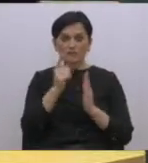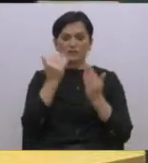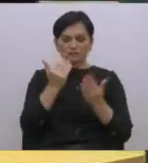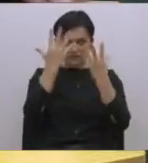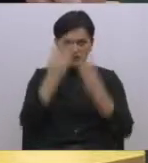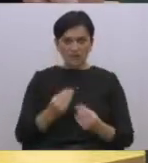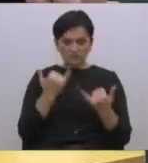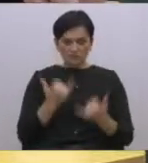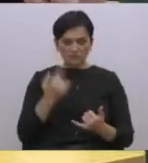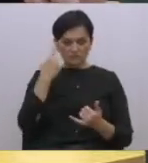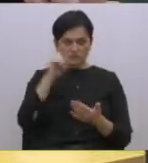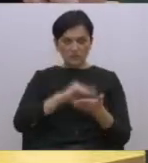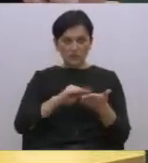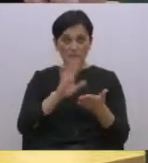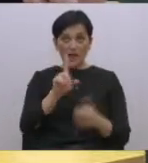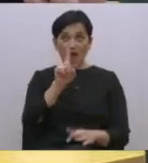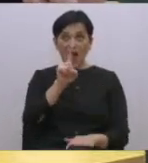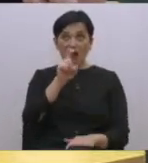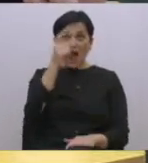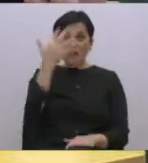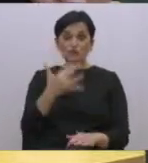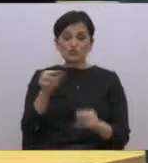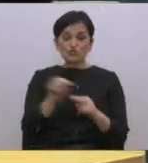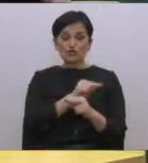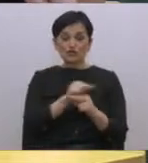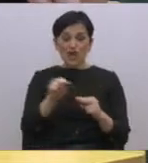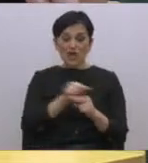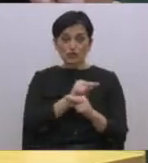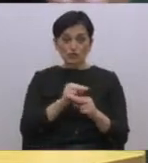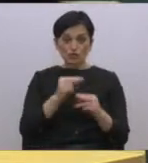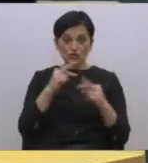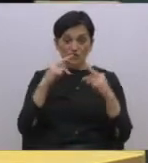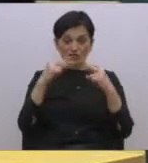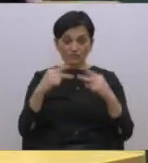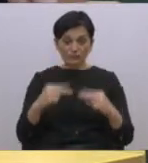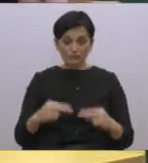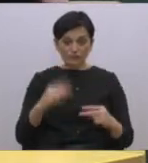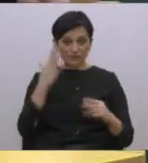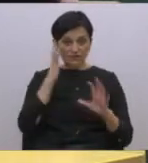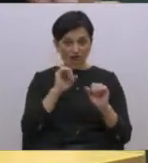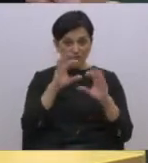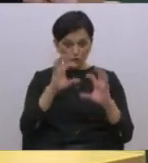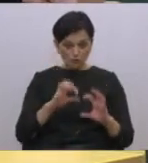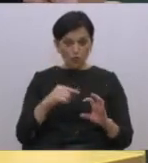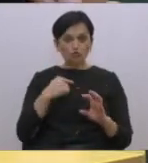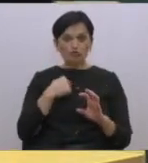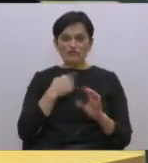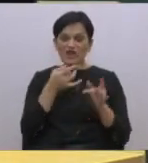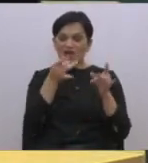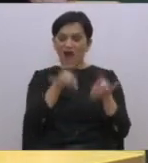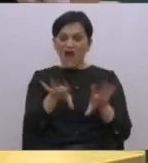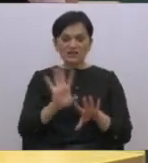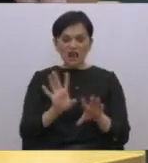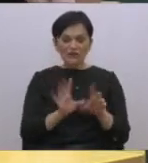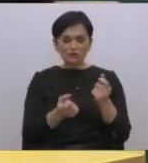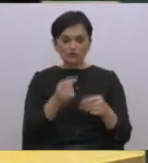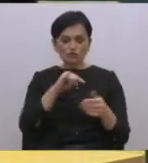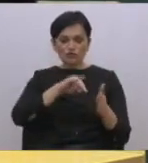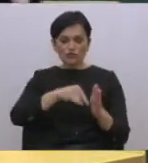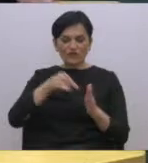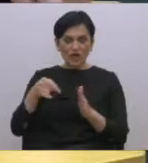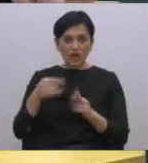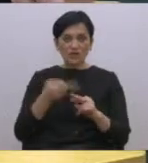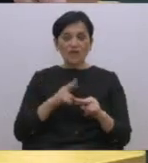დავაინიცირებთ 150 შესორება რო დაგჭირდეს შეცატანი თავდაცვის კოდექსში, ამ ხვრელებს ჩვენ არ დავტოვებთ. Იმიტომ რომ ეს